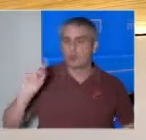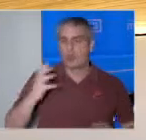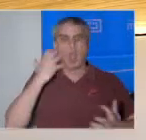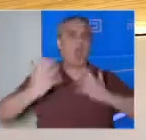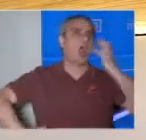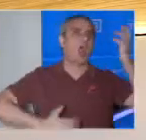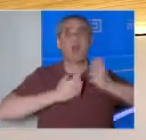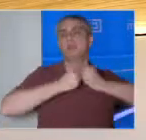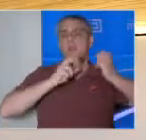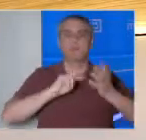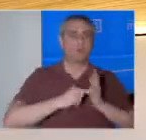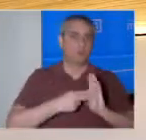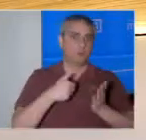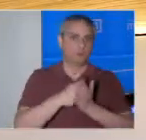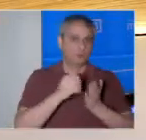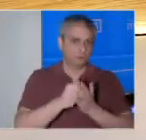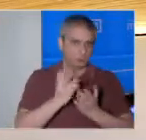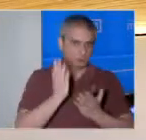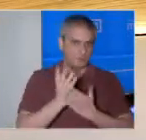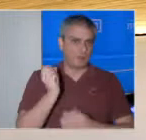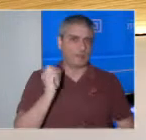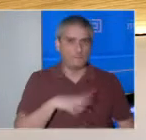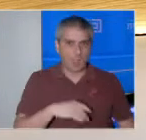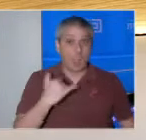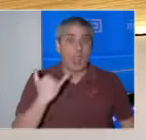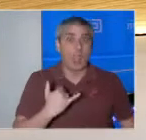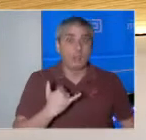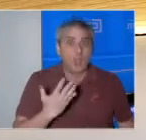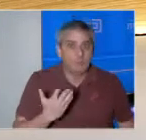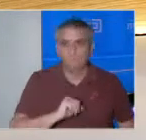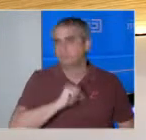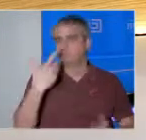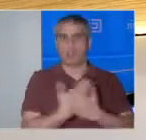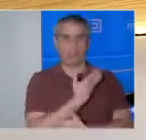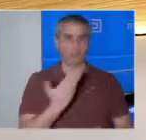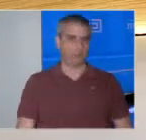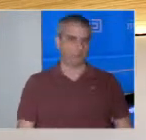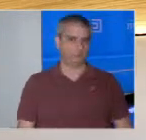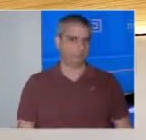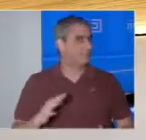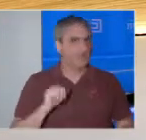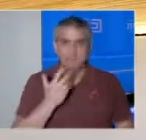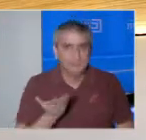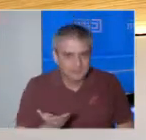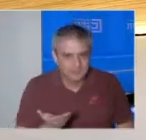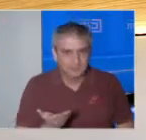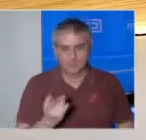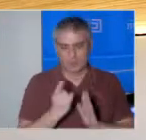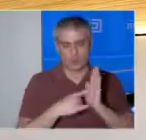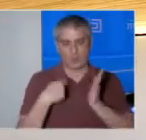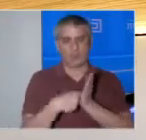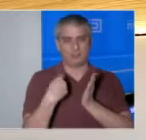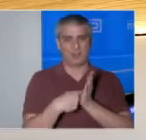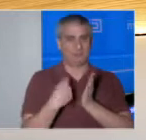הסערה, הדרמה הפוליטית המתמשכת שהגיעה היום לשיא חדש. מה השיא? חוק